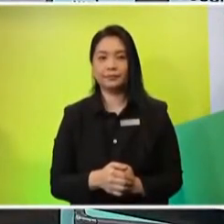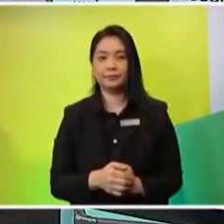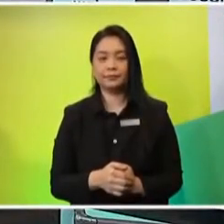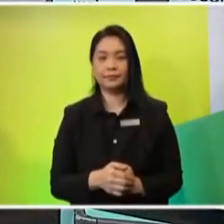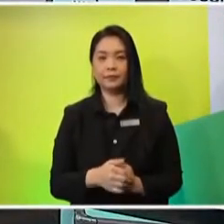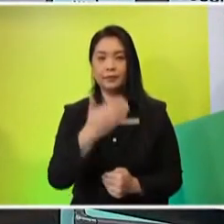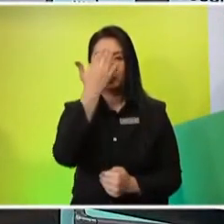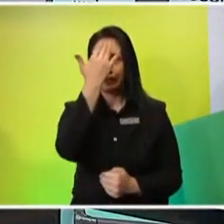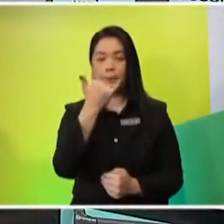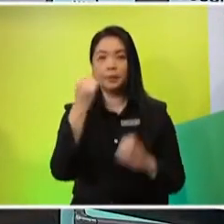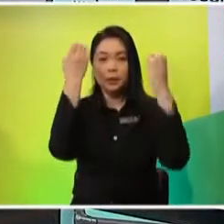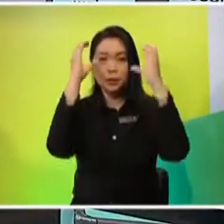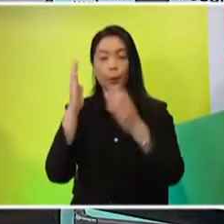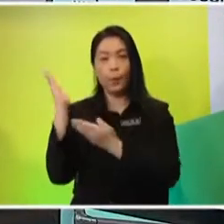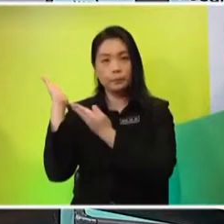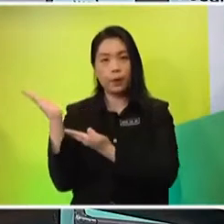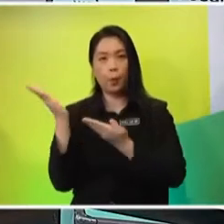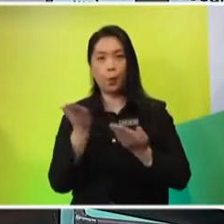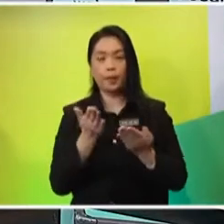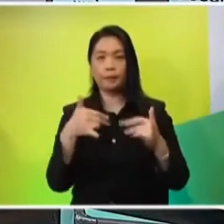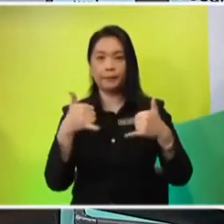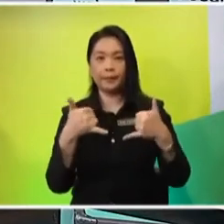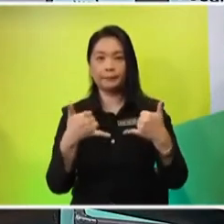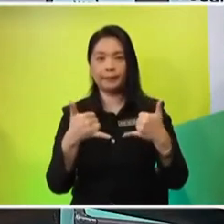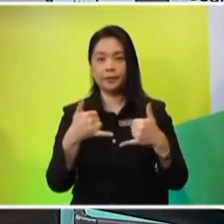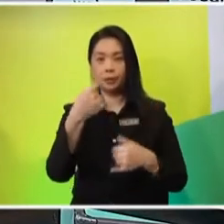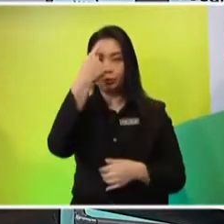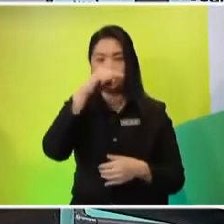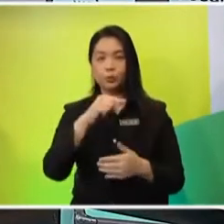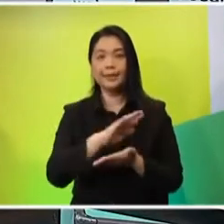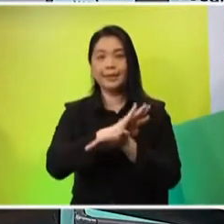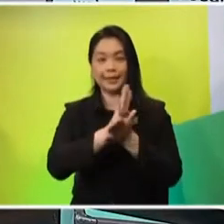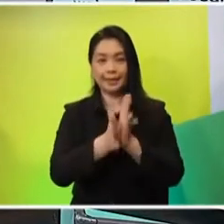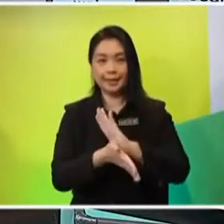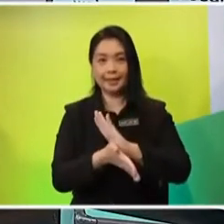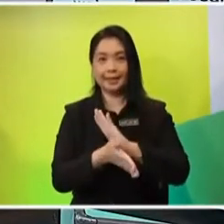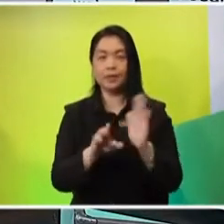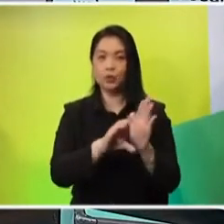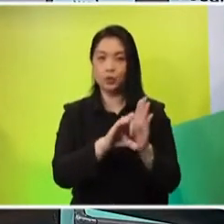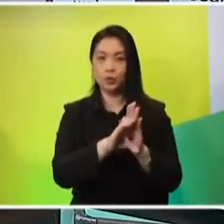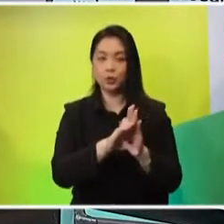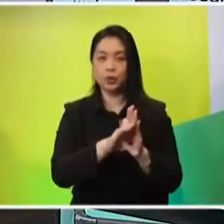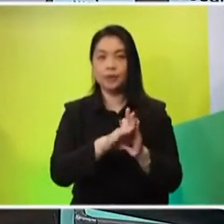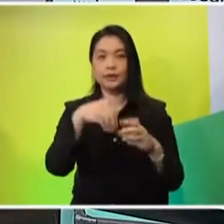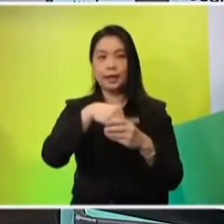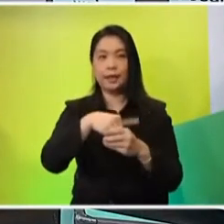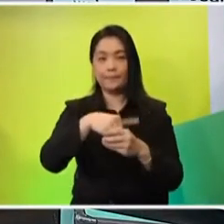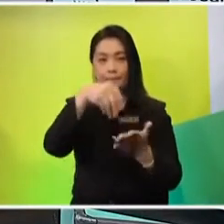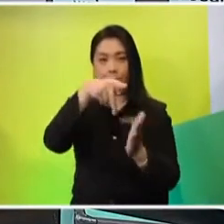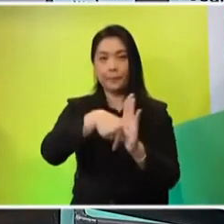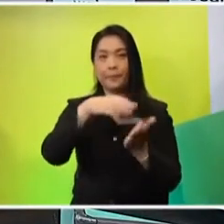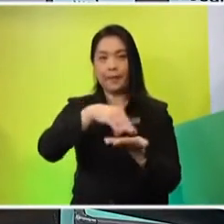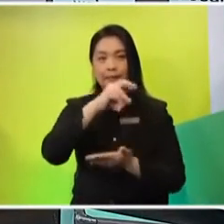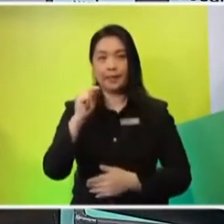tahu tak kenapa cikgu bawa mainan-mainan untuk dijadikan contoh dalam pembelajaran? Kenapa,